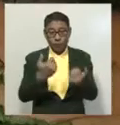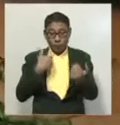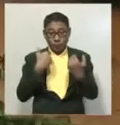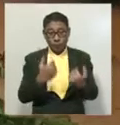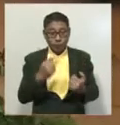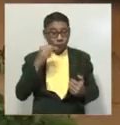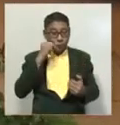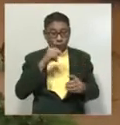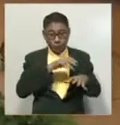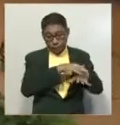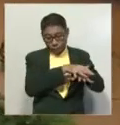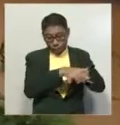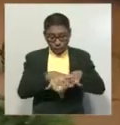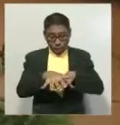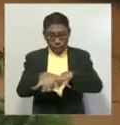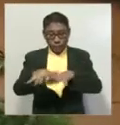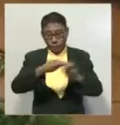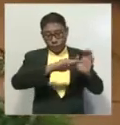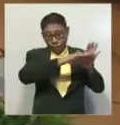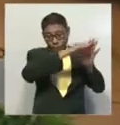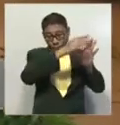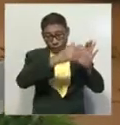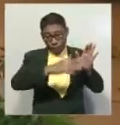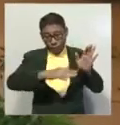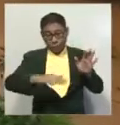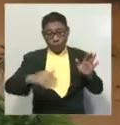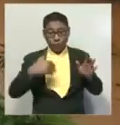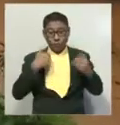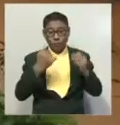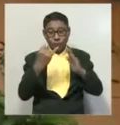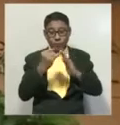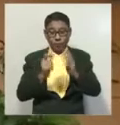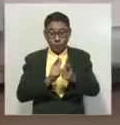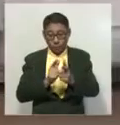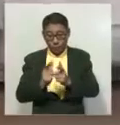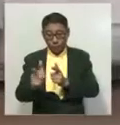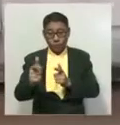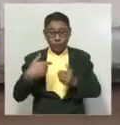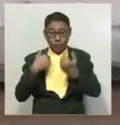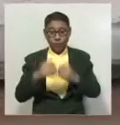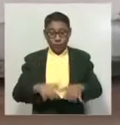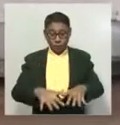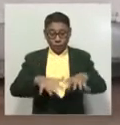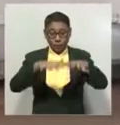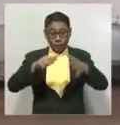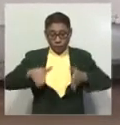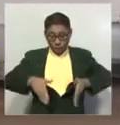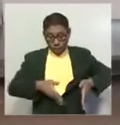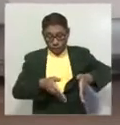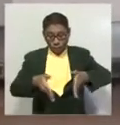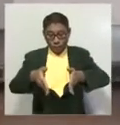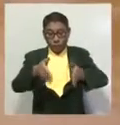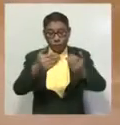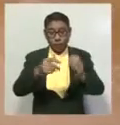หลังจากน้ำป่าจากเทือกเขาภูหินร่องกล้าและอำเภอด่านซ้ายจังหวัดเลยหลากเข้ามาท่วมลำน้ำคานอำเภอน